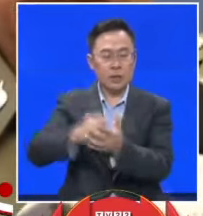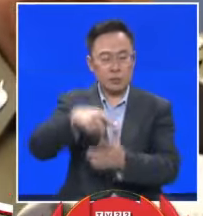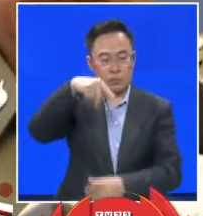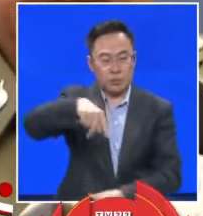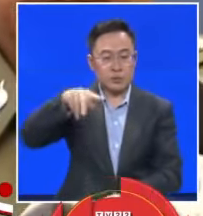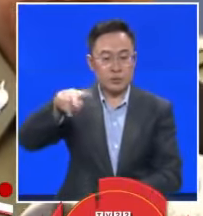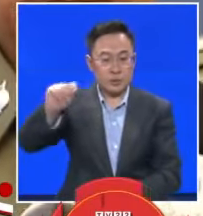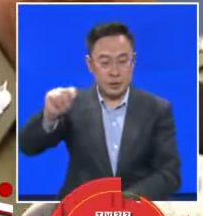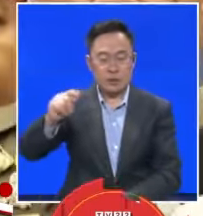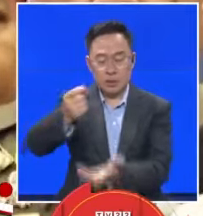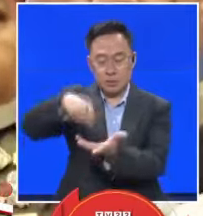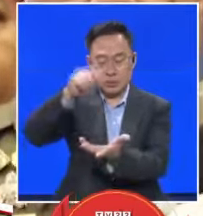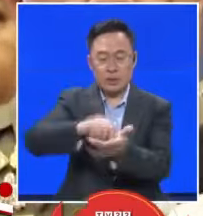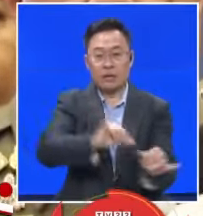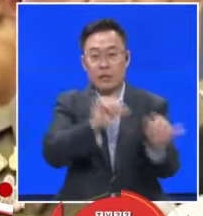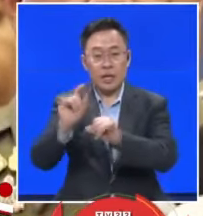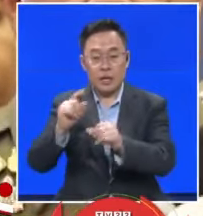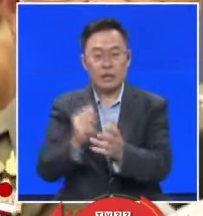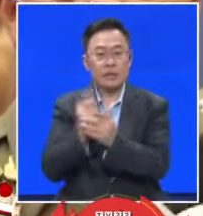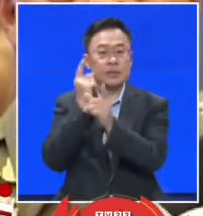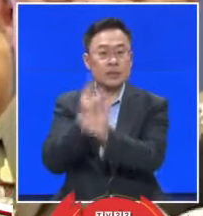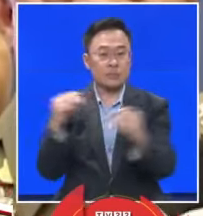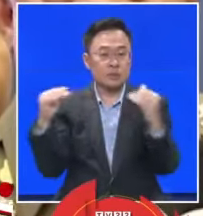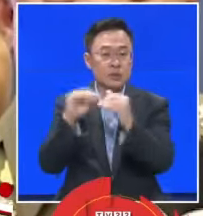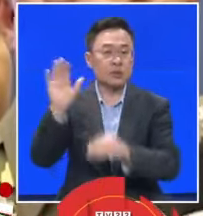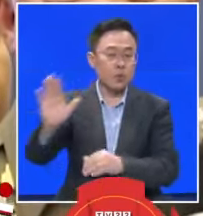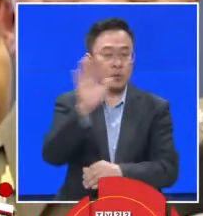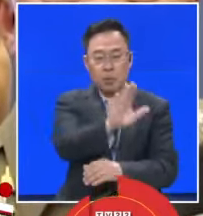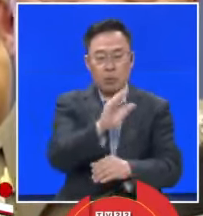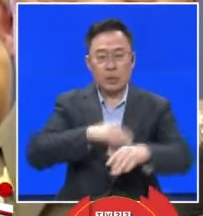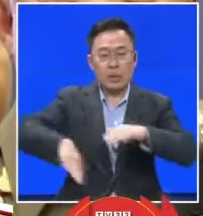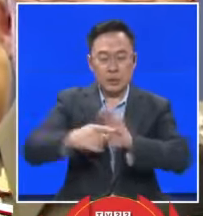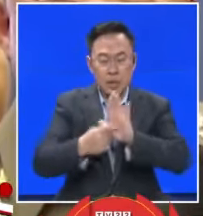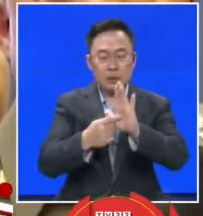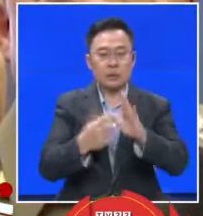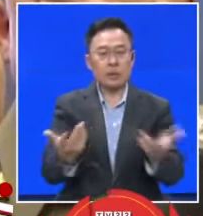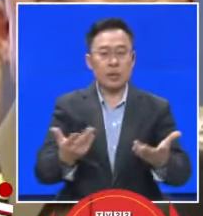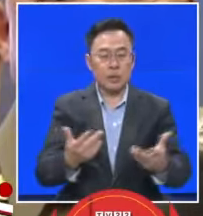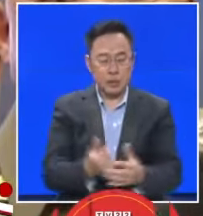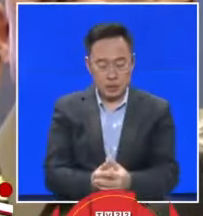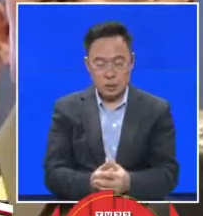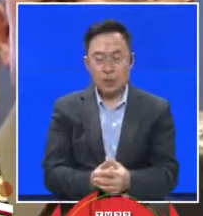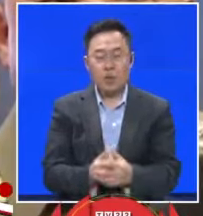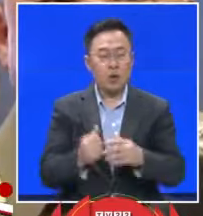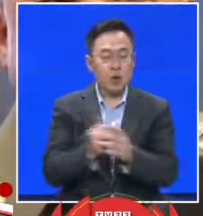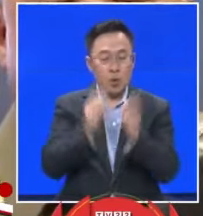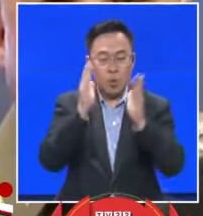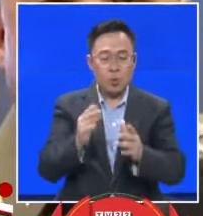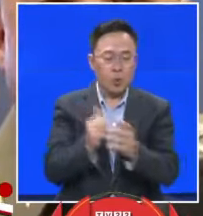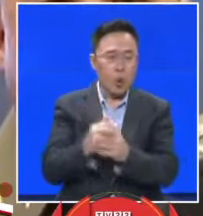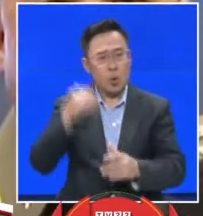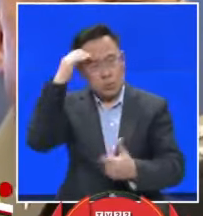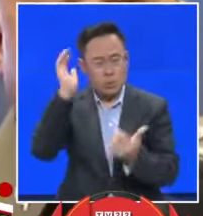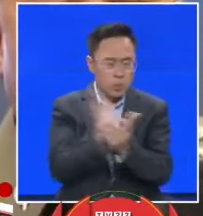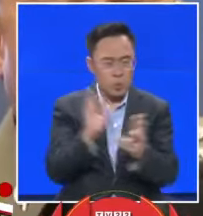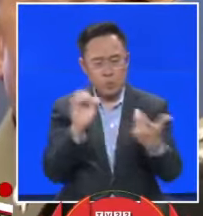ดิมแต่ที่ร้องก็เป็นการร้องตามสิทธิ์ของท่านพอมีเอกสารฟ้องร้องเผยแพร่ขึ้นเนี่ยมันก็กลายเป็นประเด็นในสังคมทุกเรื่องก็จะ